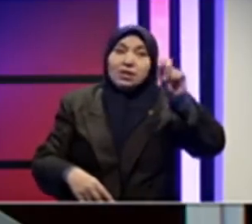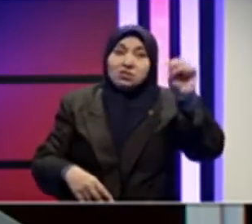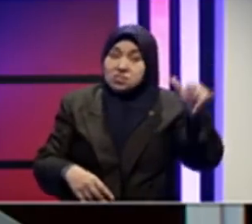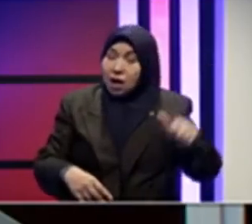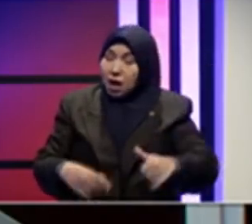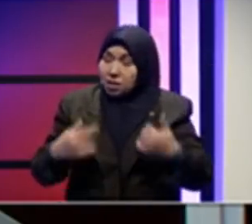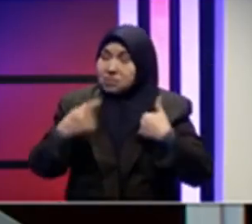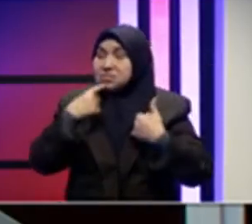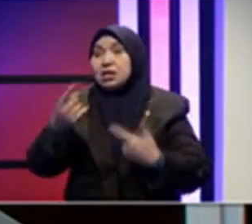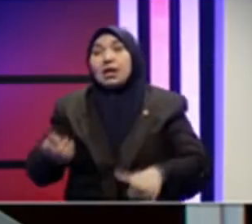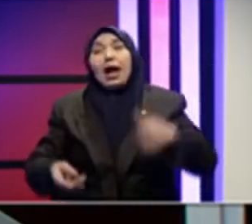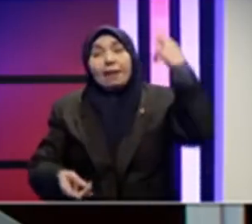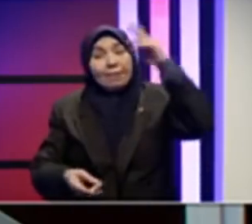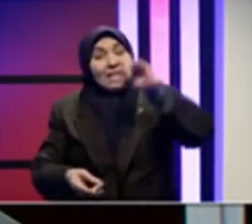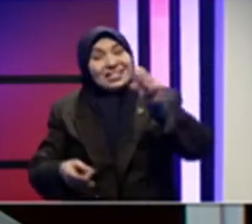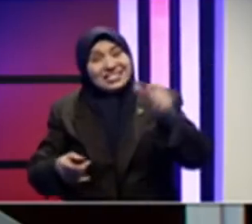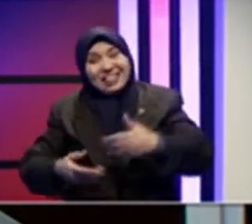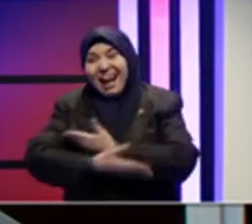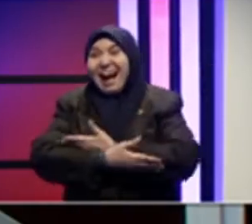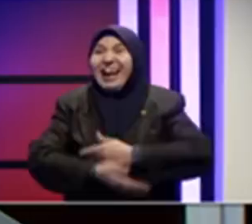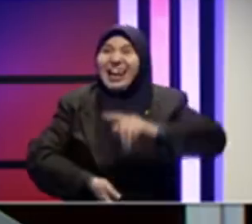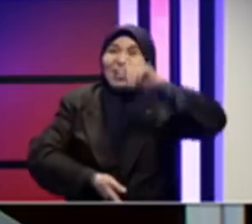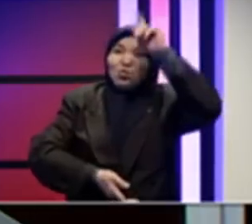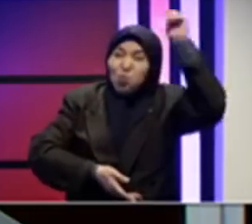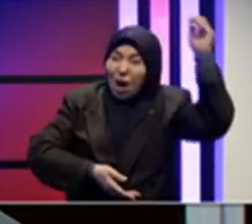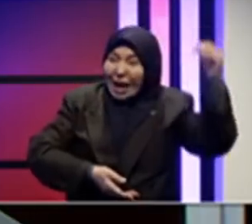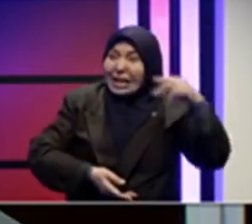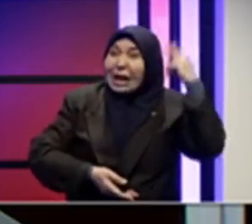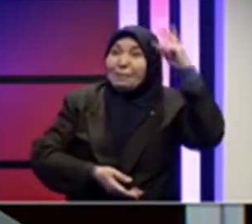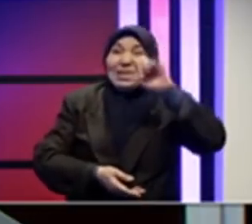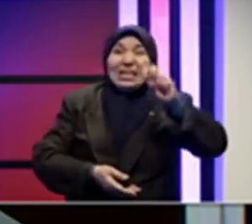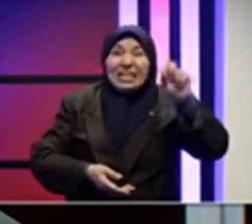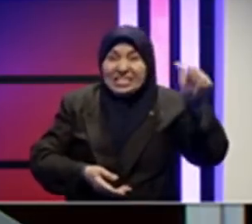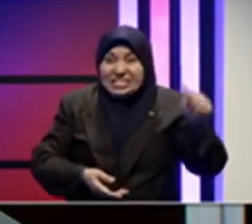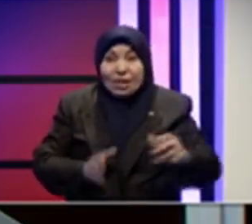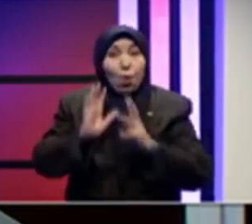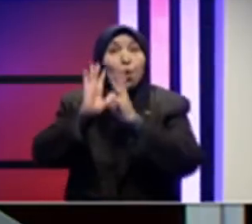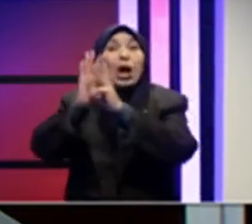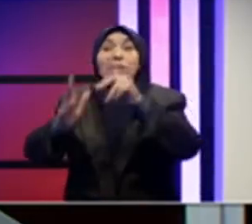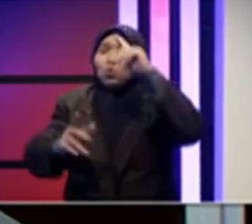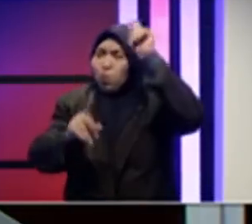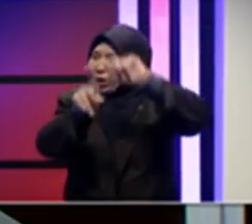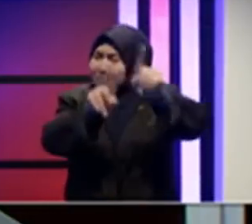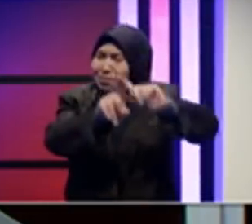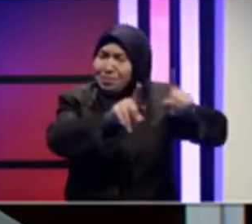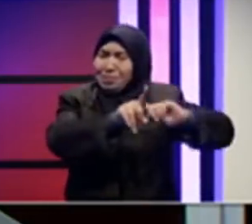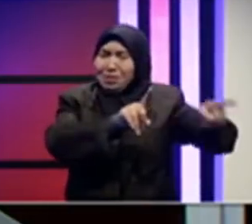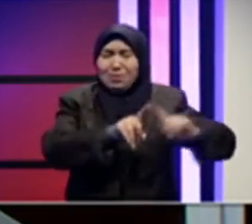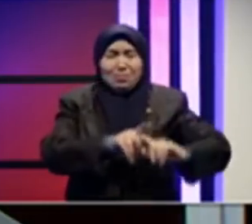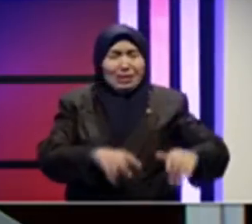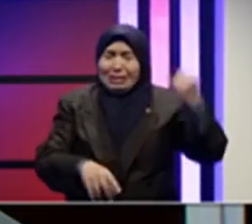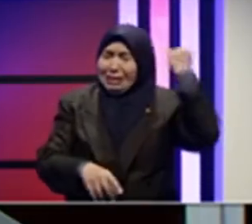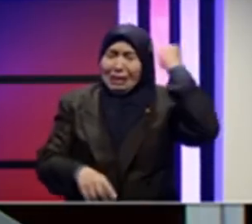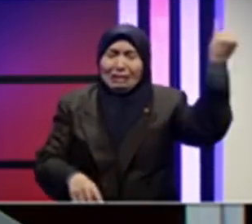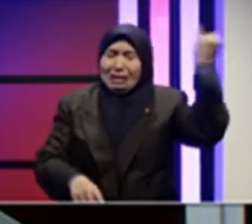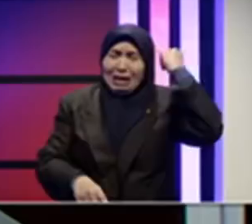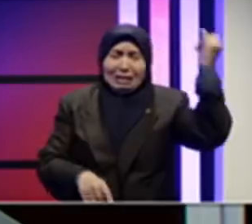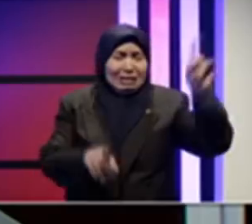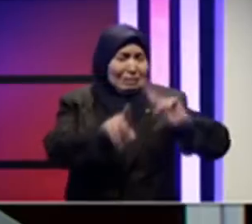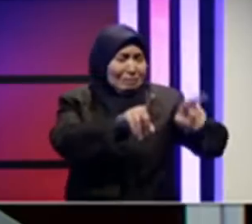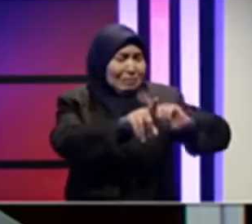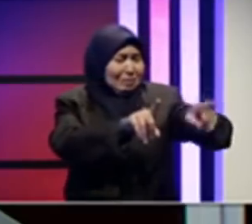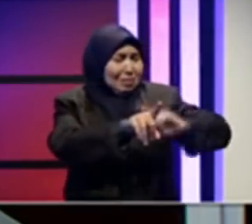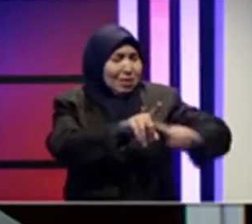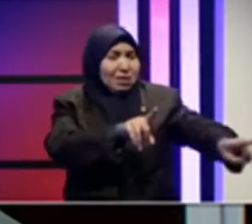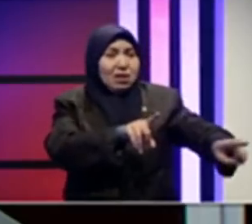Isa ini anak Tuhan, mereka menyatakan Nabi Isa ini adalah wakil Tuhan, macam-macam. Ya, dengan pendapat-pendapat yang berbeza-beza